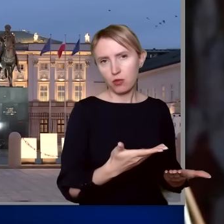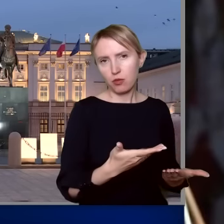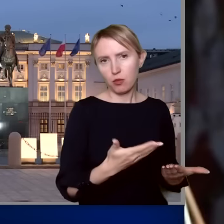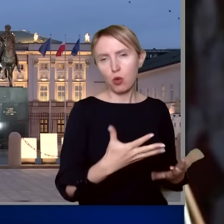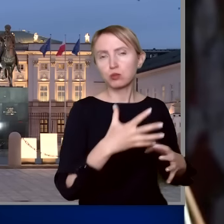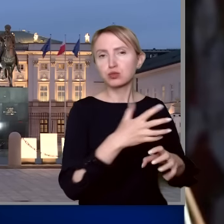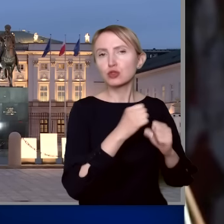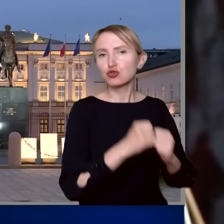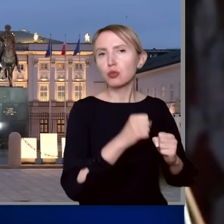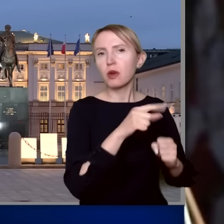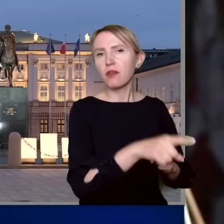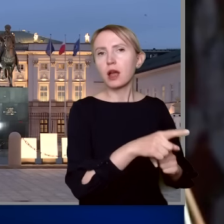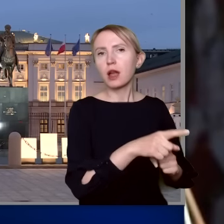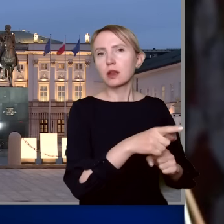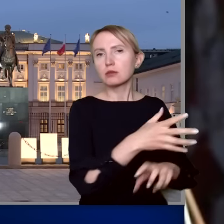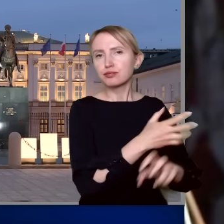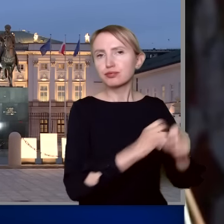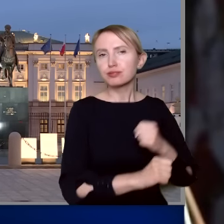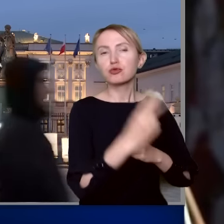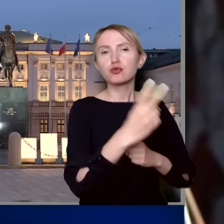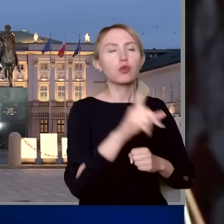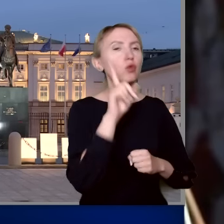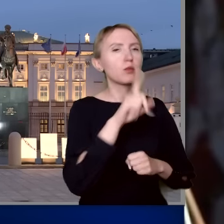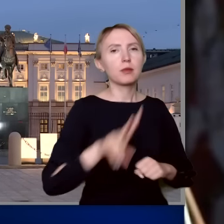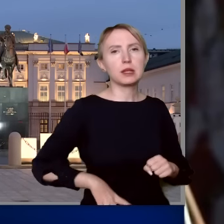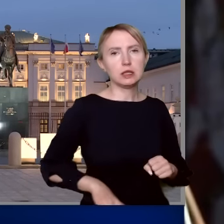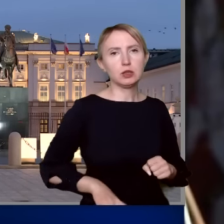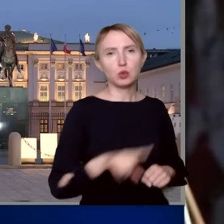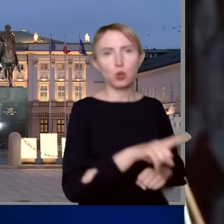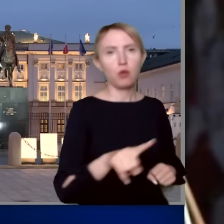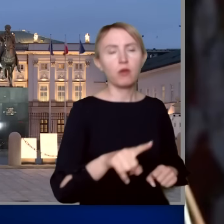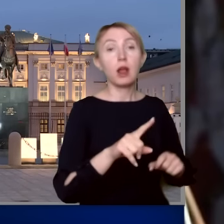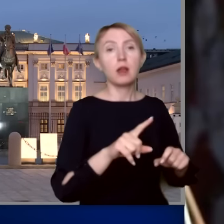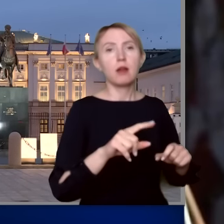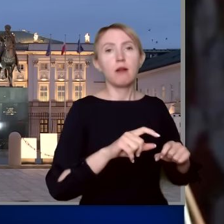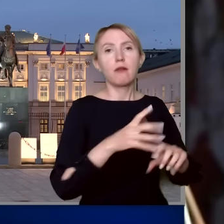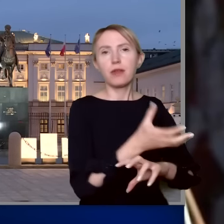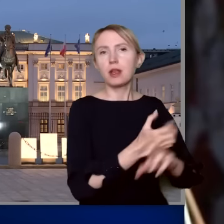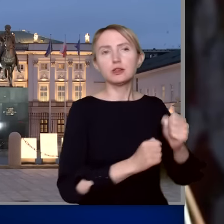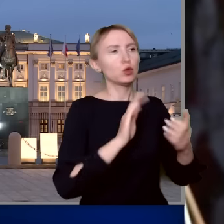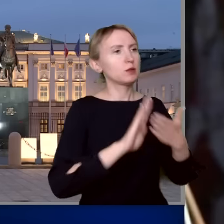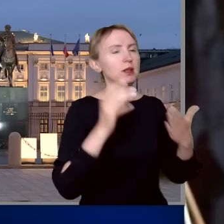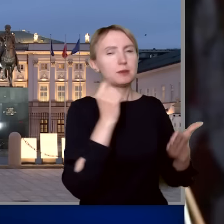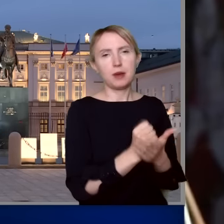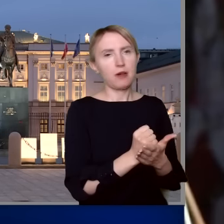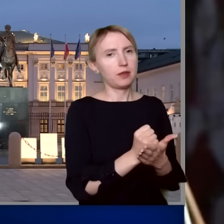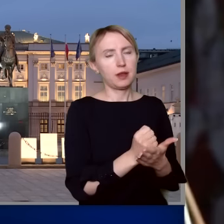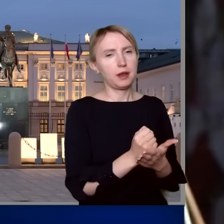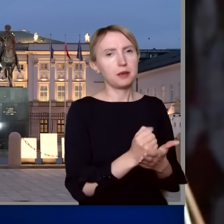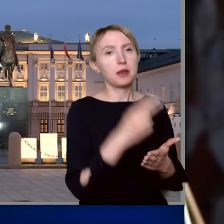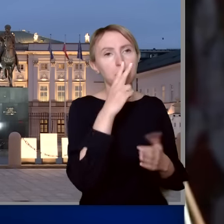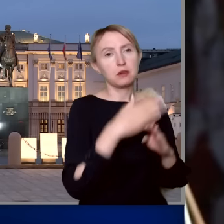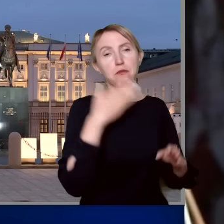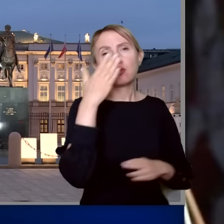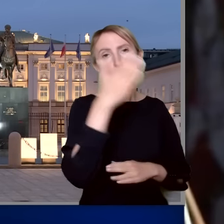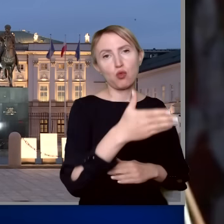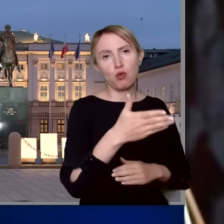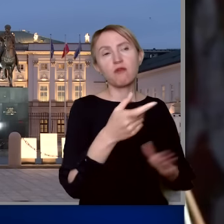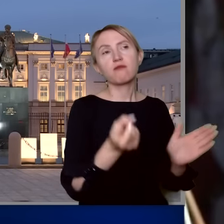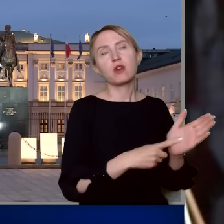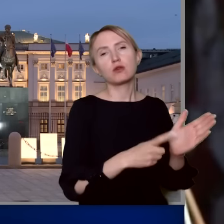przetrzymywanie dwóch panów ministrów w zakładzie karnym jest bezprawne i ja widzę w przyszłości roszczenia